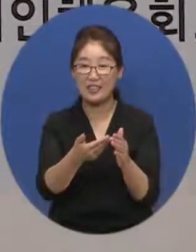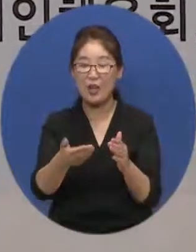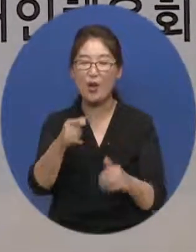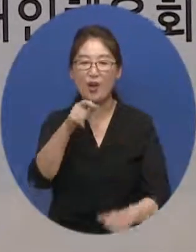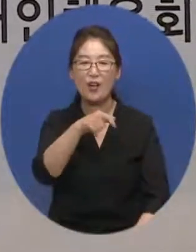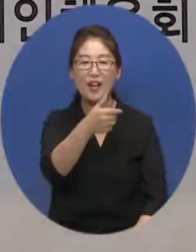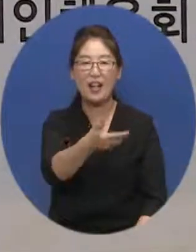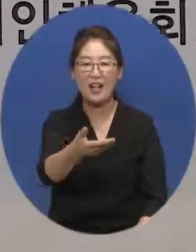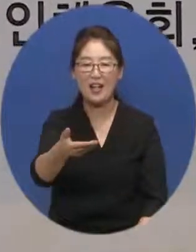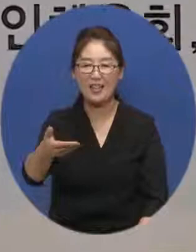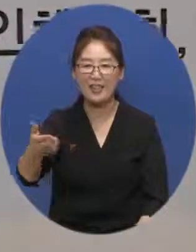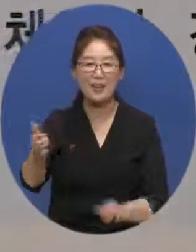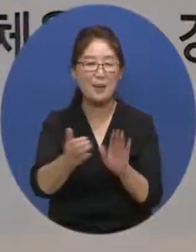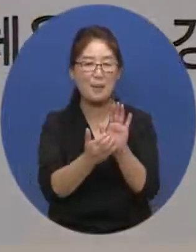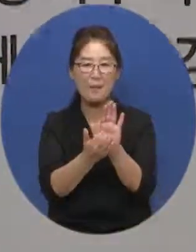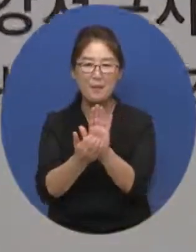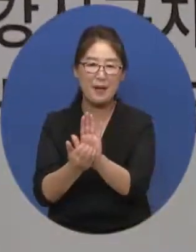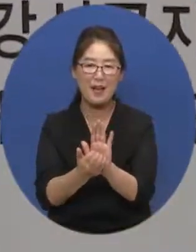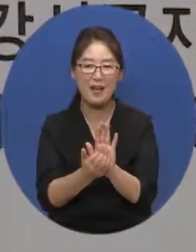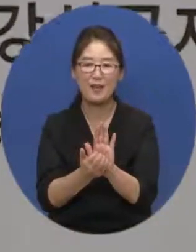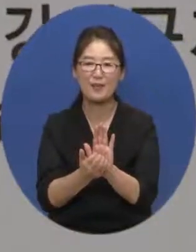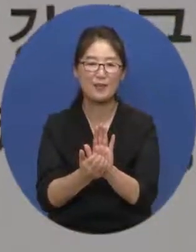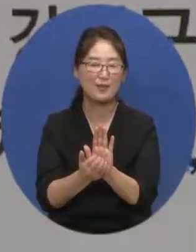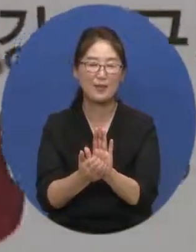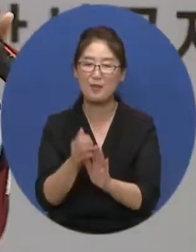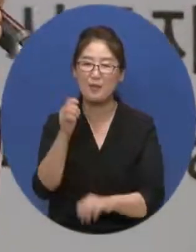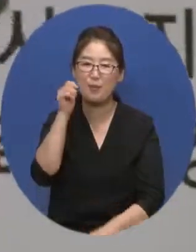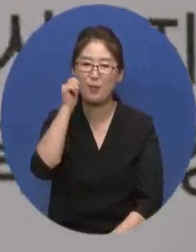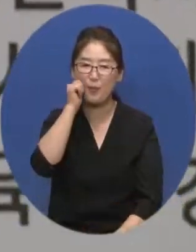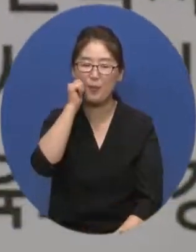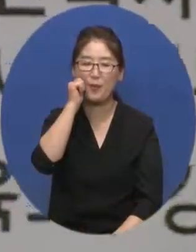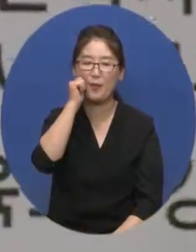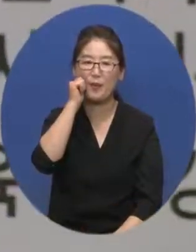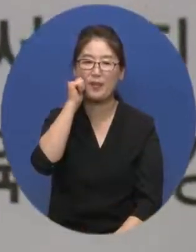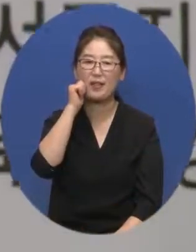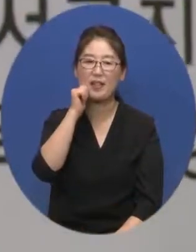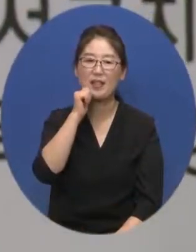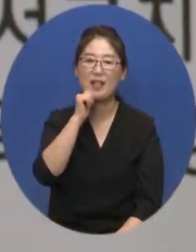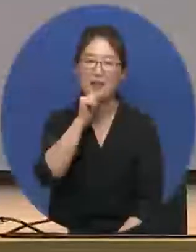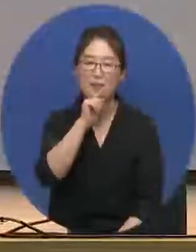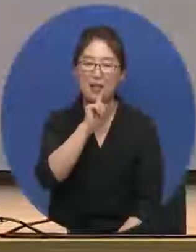흘러가는 저 강을 막을 수 있나요? 아,